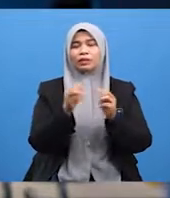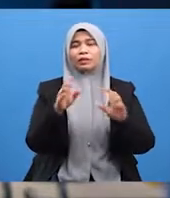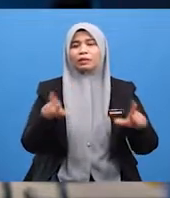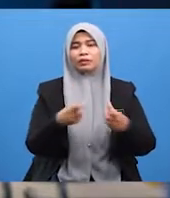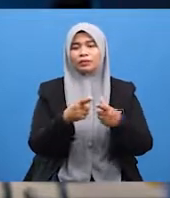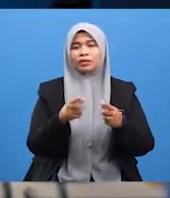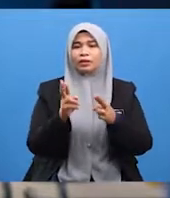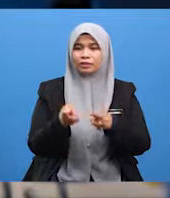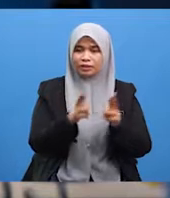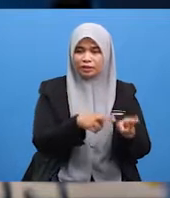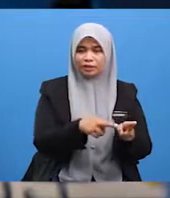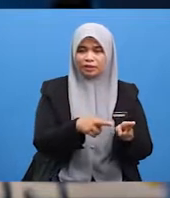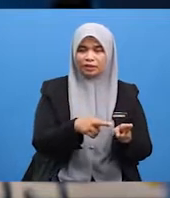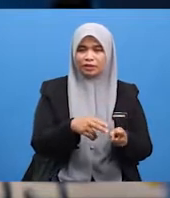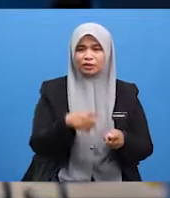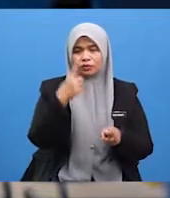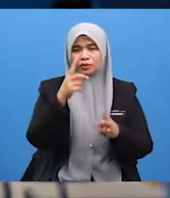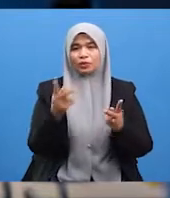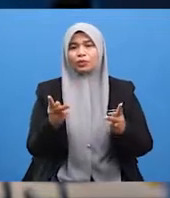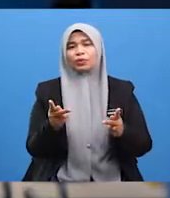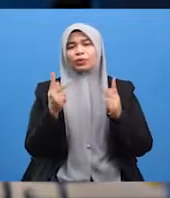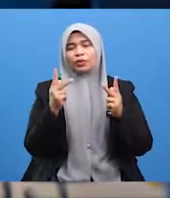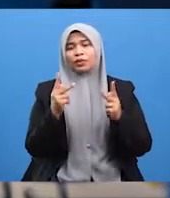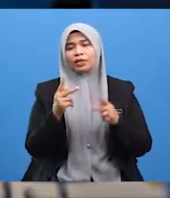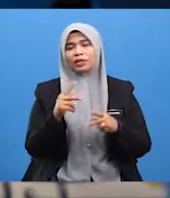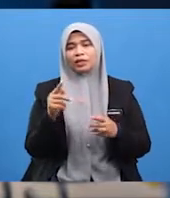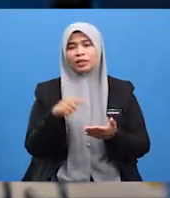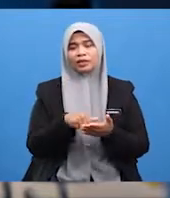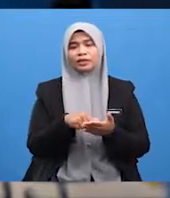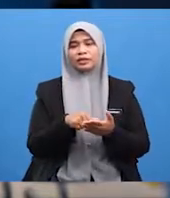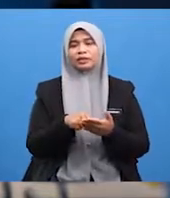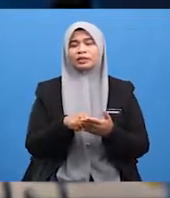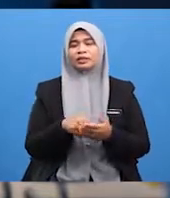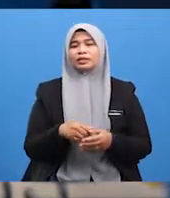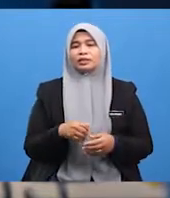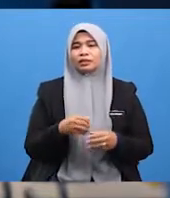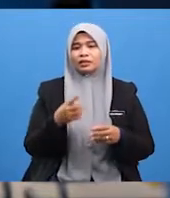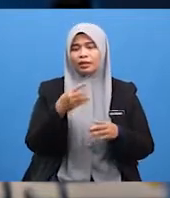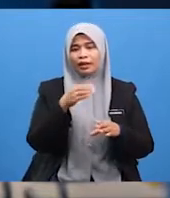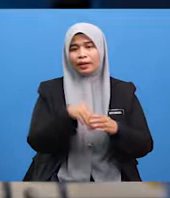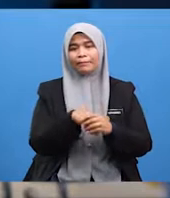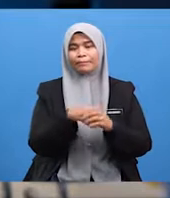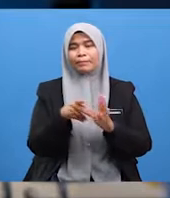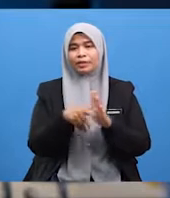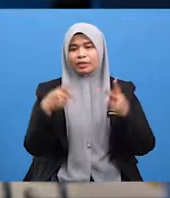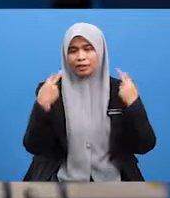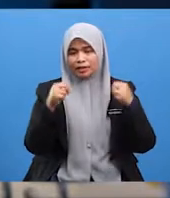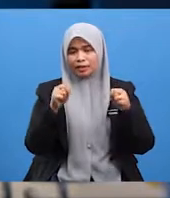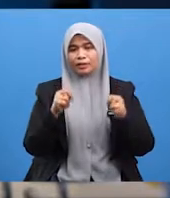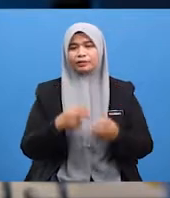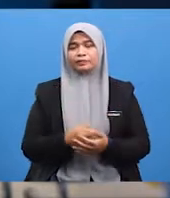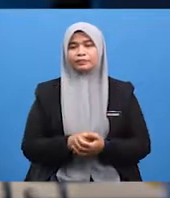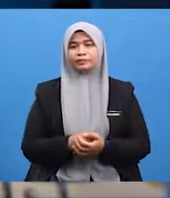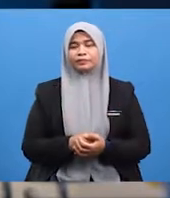melakukan perancangan bagi mengukuhkan lagi statusnya dalam bidang perniagaan.